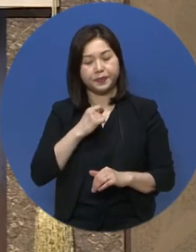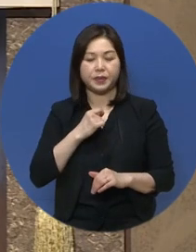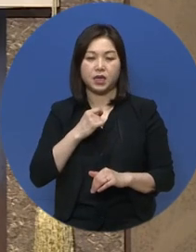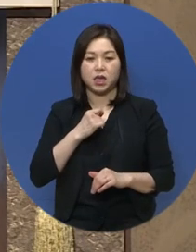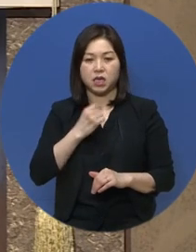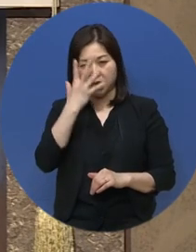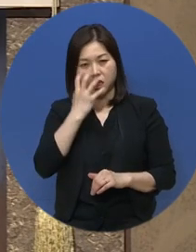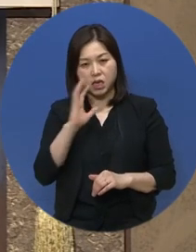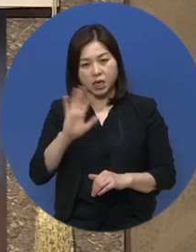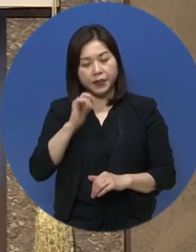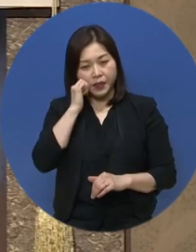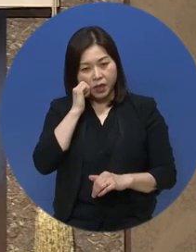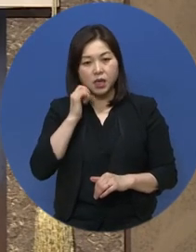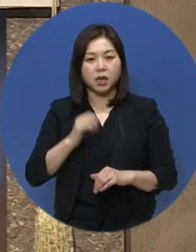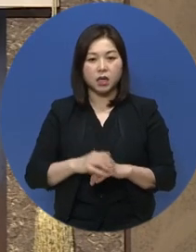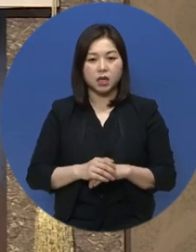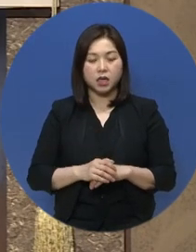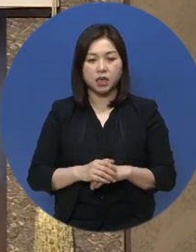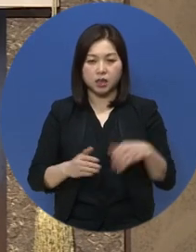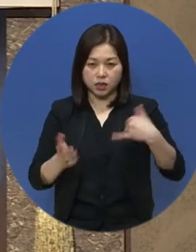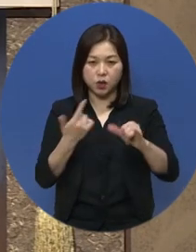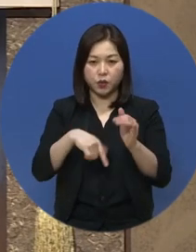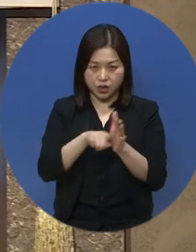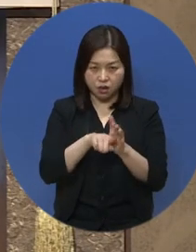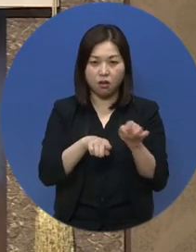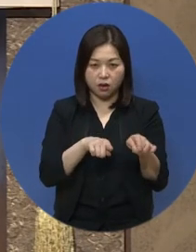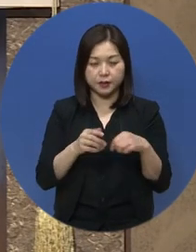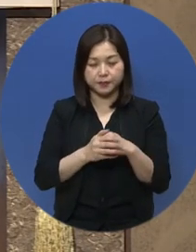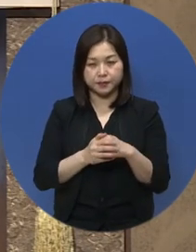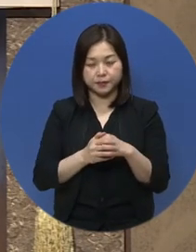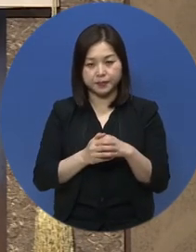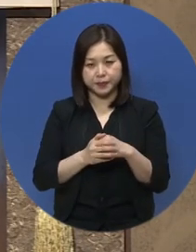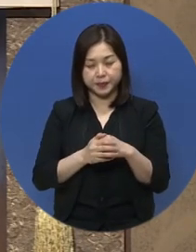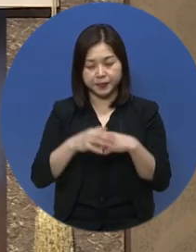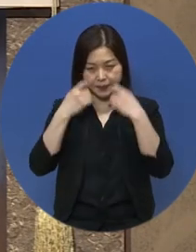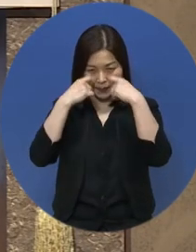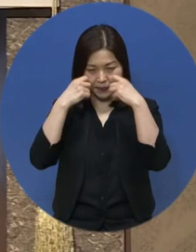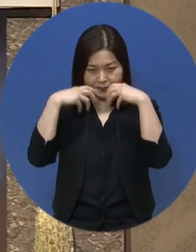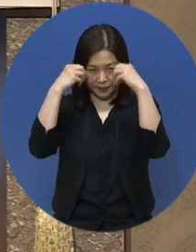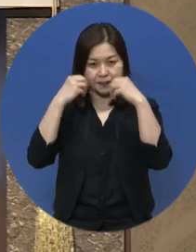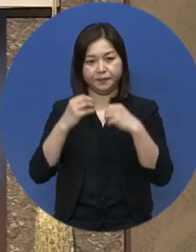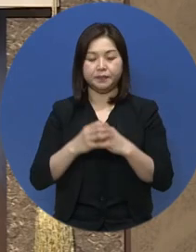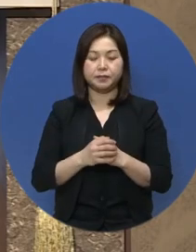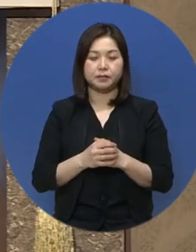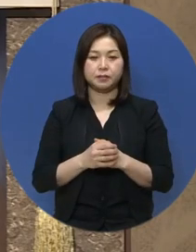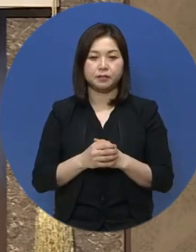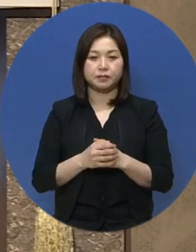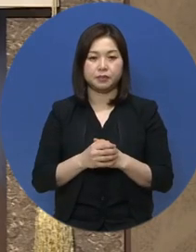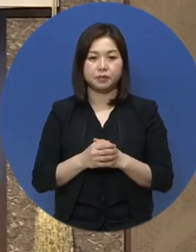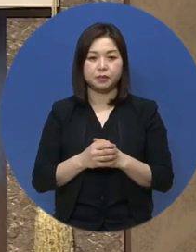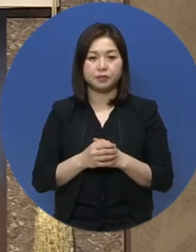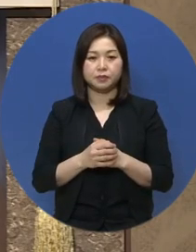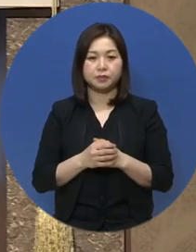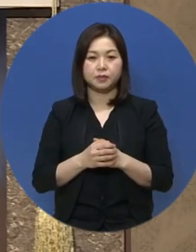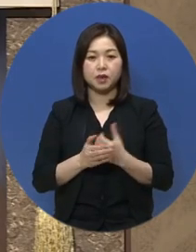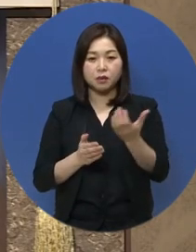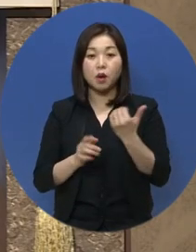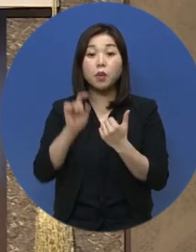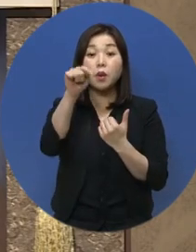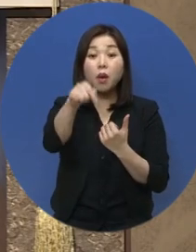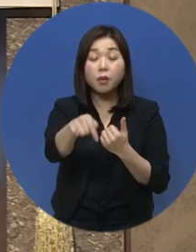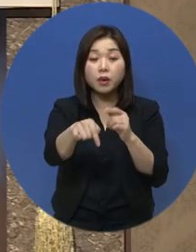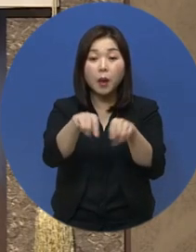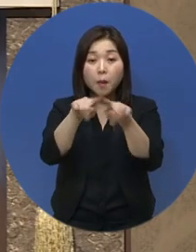아이들 봐서라도 라고 생각하면서 몸을 추스리는데 그 서랍 뒤편에